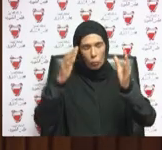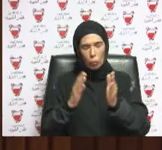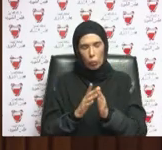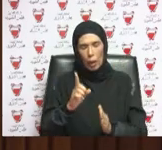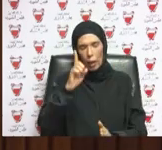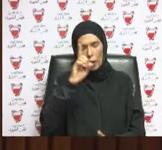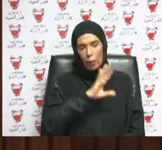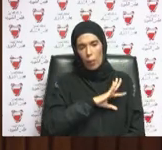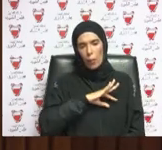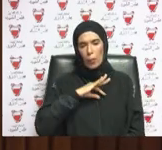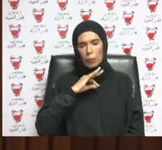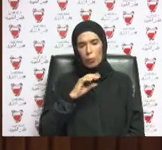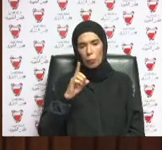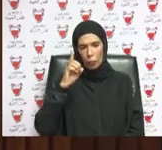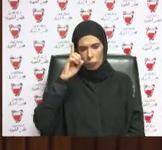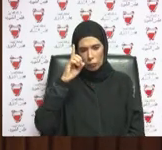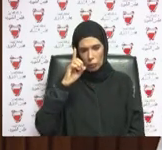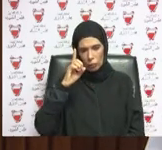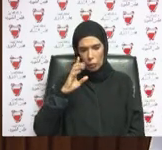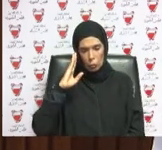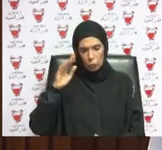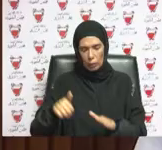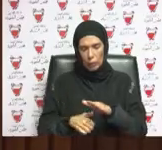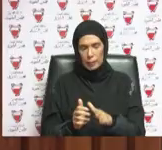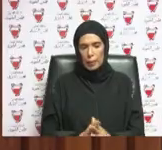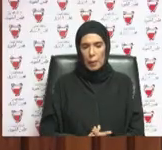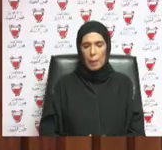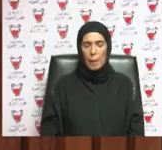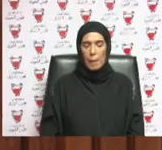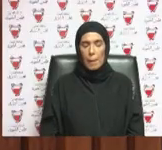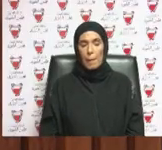الله وعند الله نحتسبه. وشكرا سيد الرئيس.